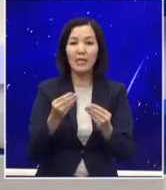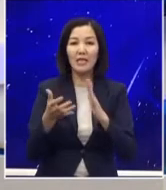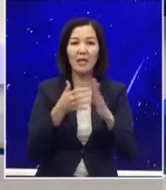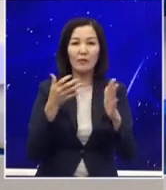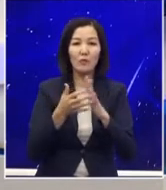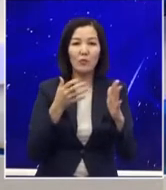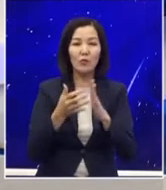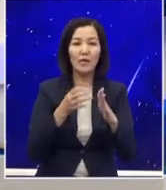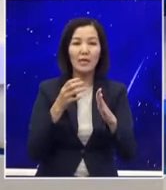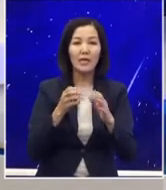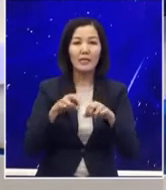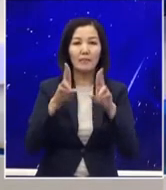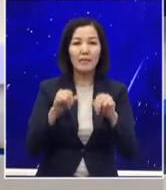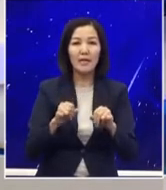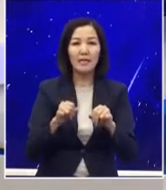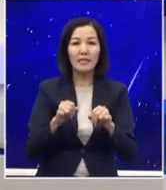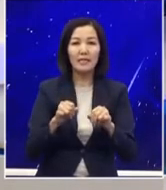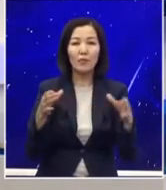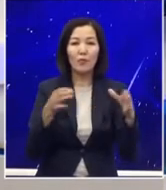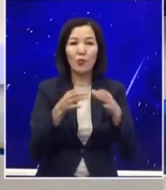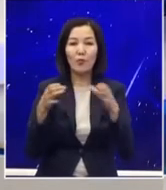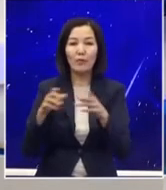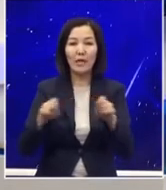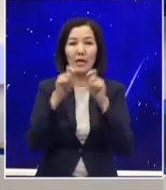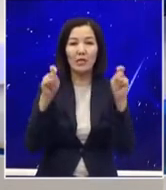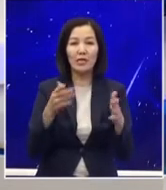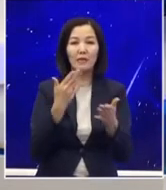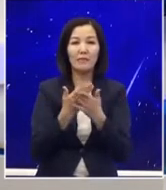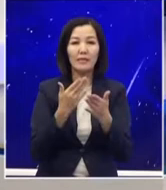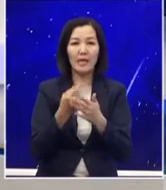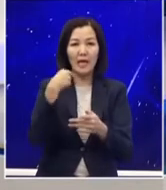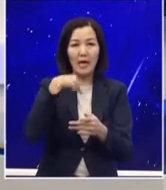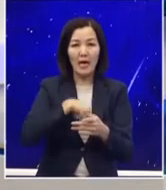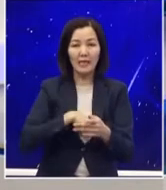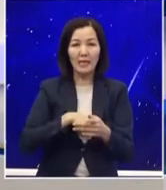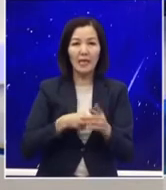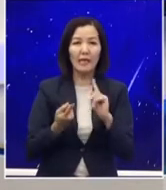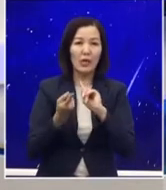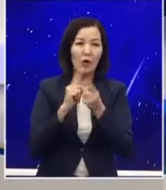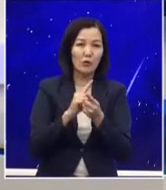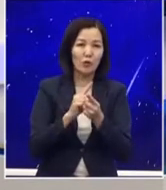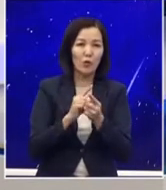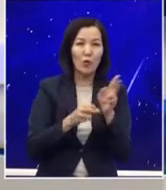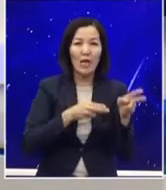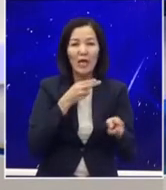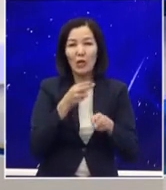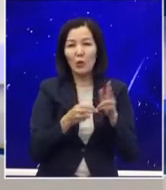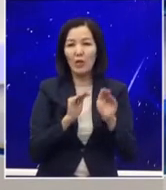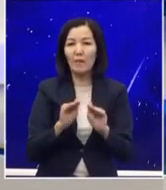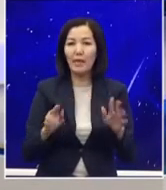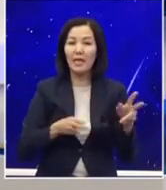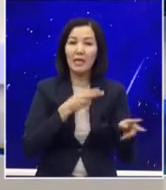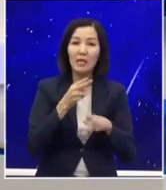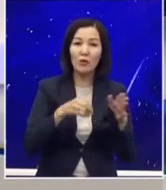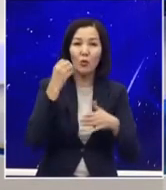болып келген мамандар мен сұраныстағы бөлімдер ашылады. Мәселен, ағзалар трансплантациясы, кардиохирургия, балалар хирургия